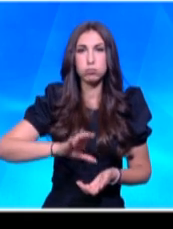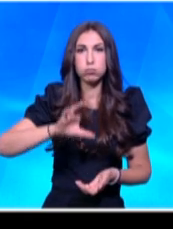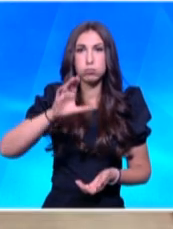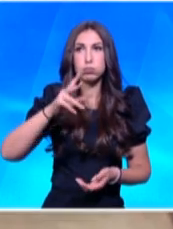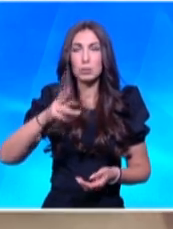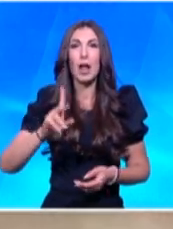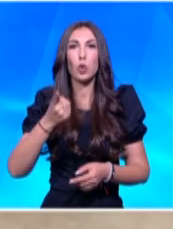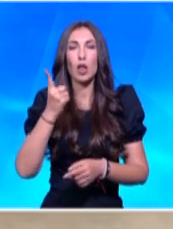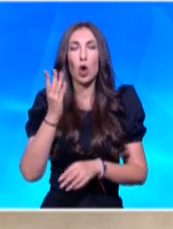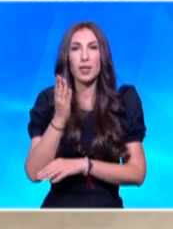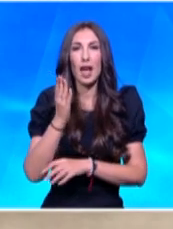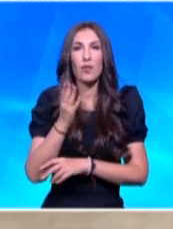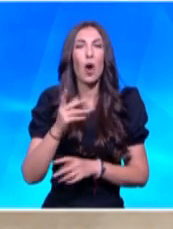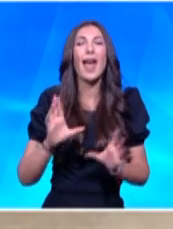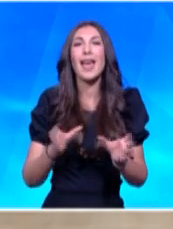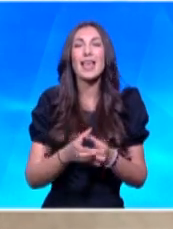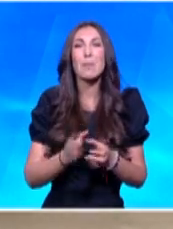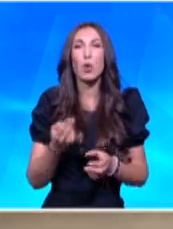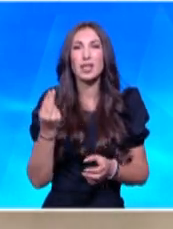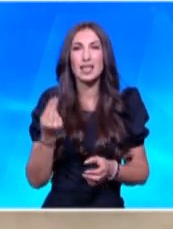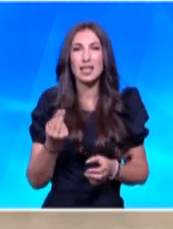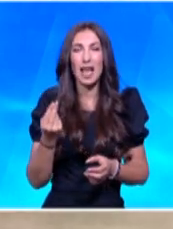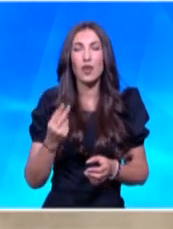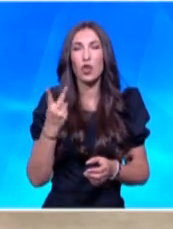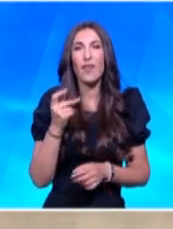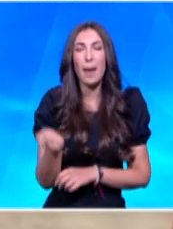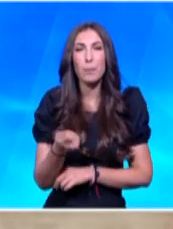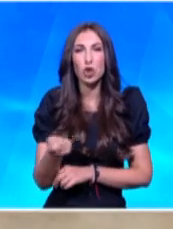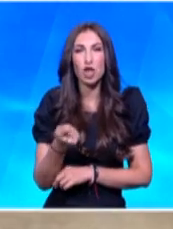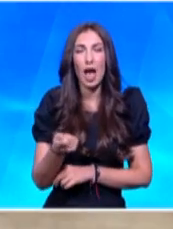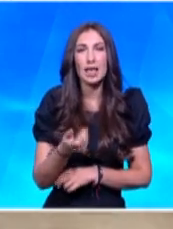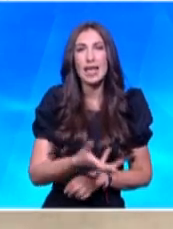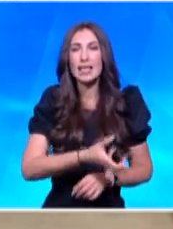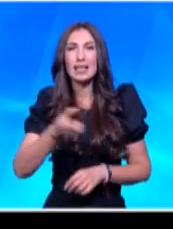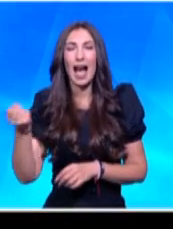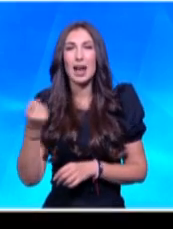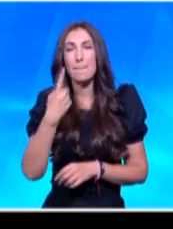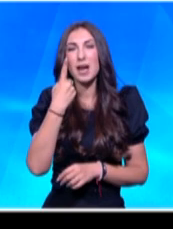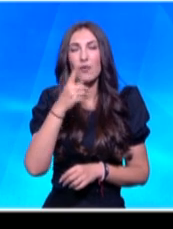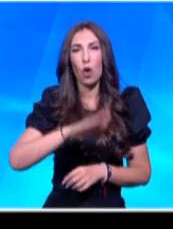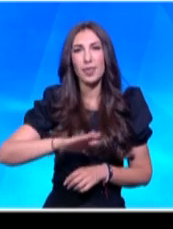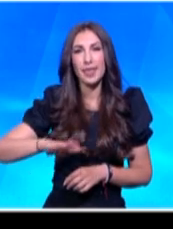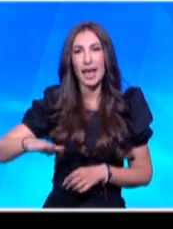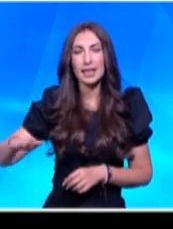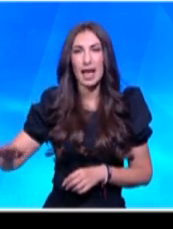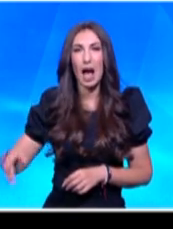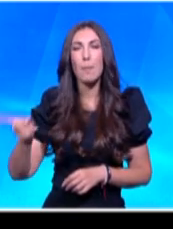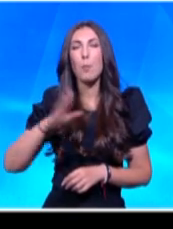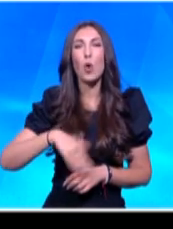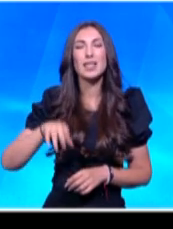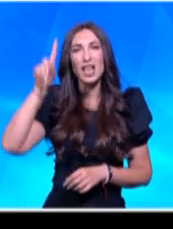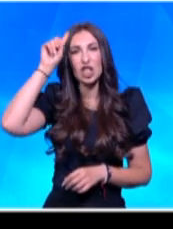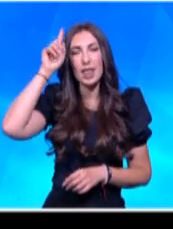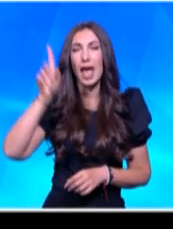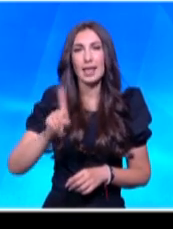дърво. Екип от Царево. С две пожарни изкараха първо децата, след това жените и накрая